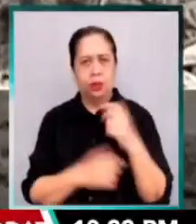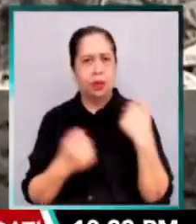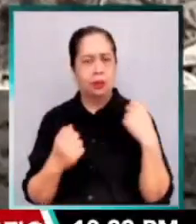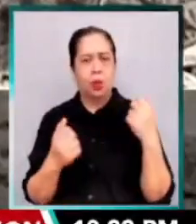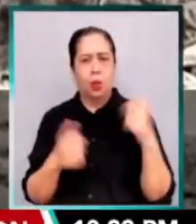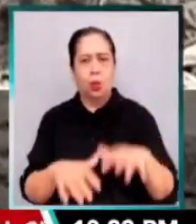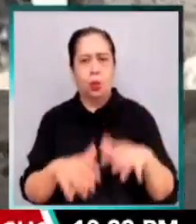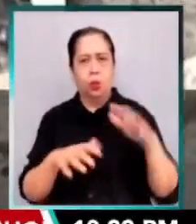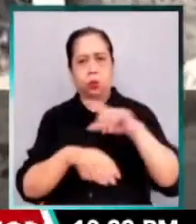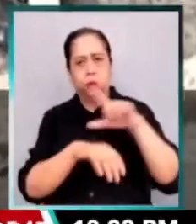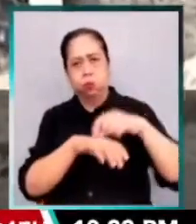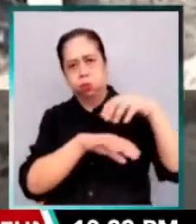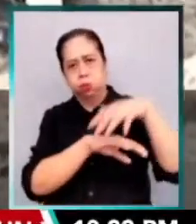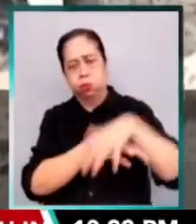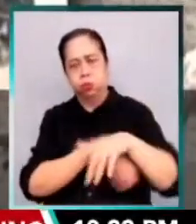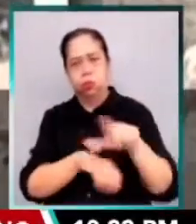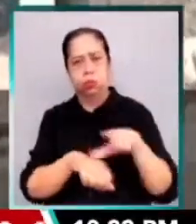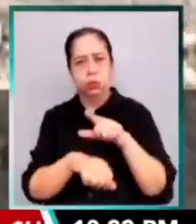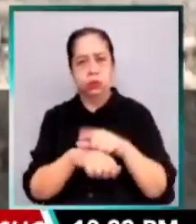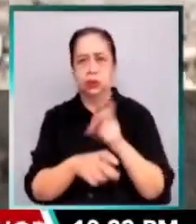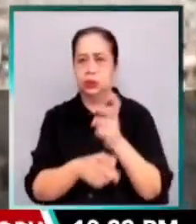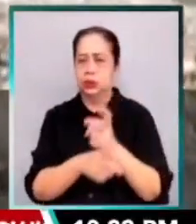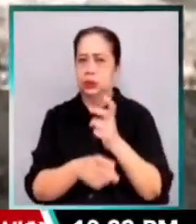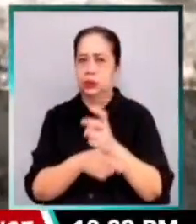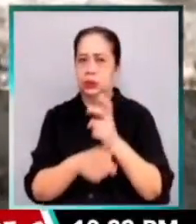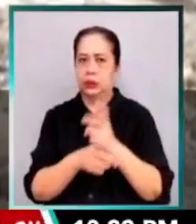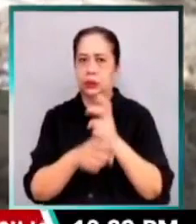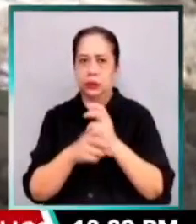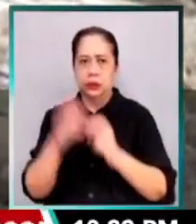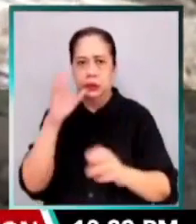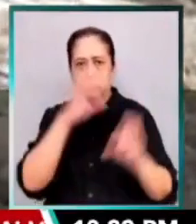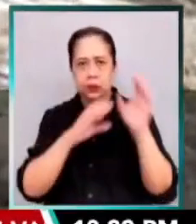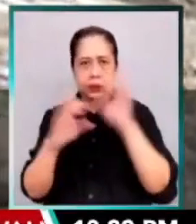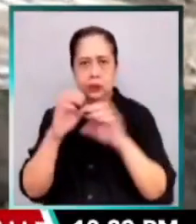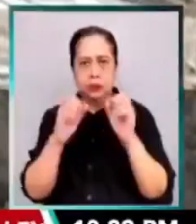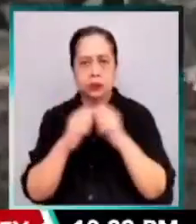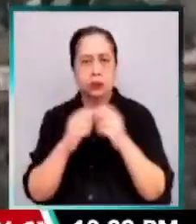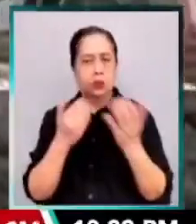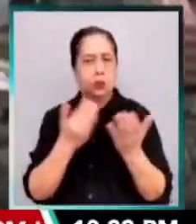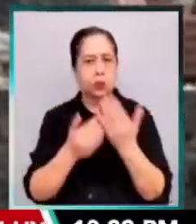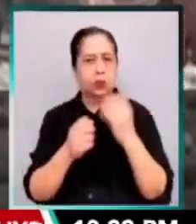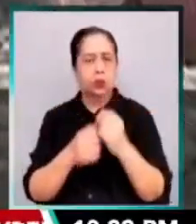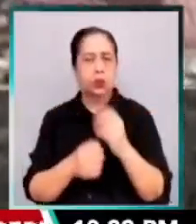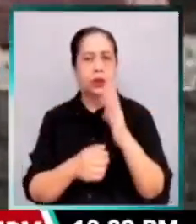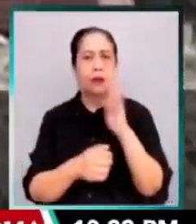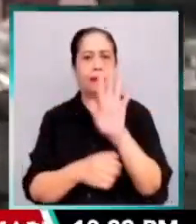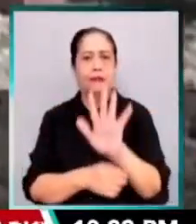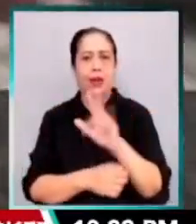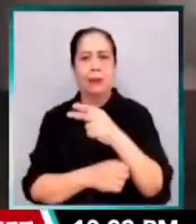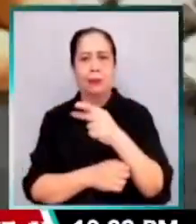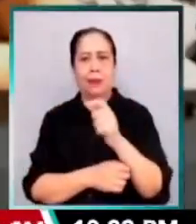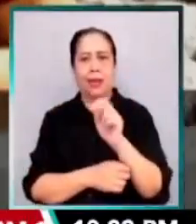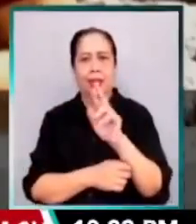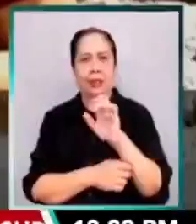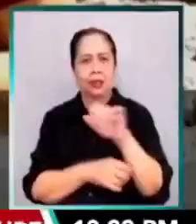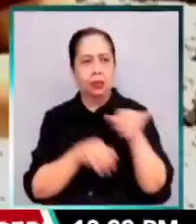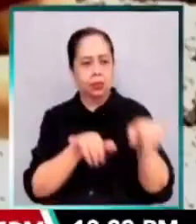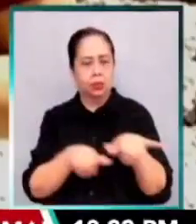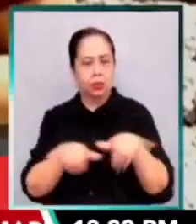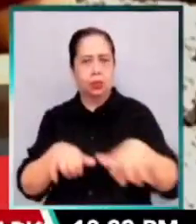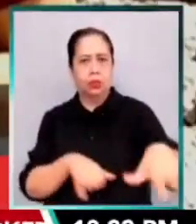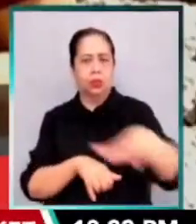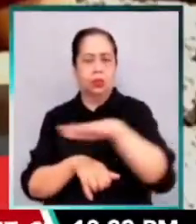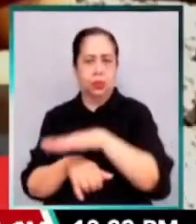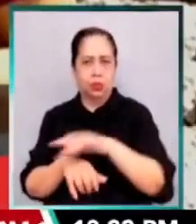lupa. Pahirapan pa rin ang paghahanap dahil nasa humigit kumulang 5 hektarya ang lawak ng lugar ng guho. Kaliwat kanan